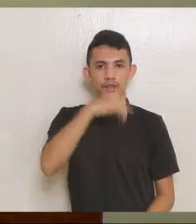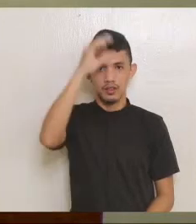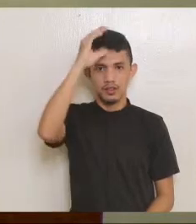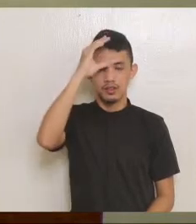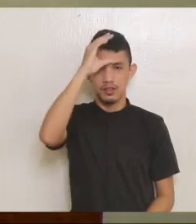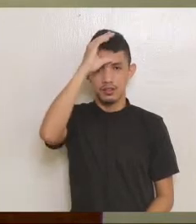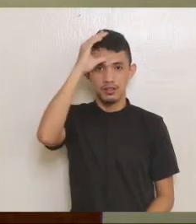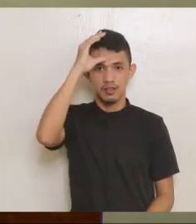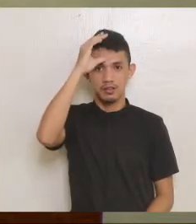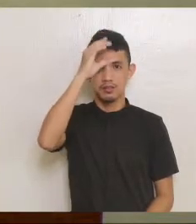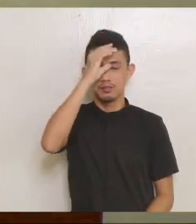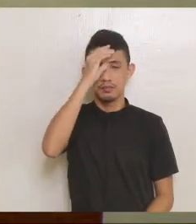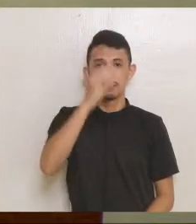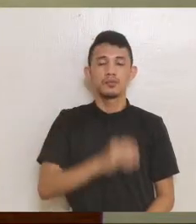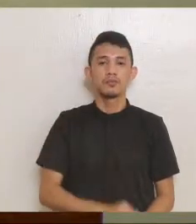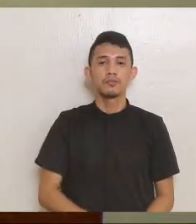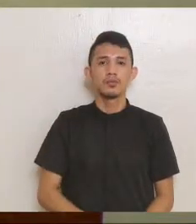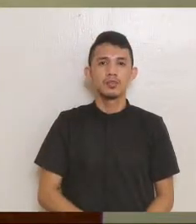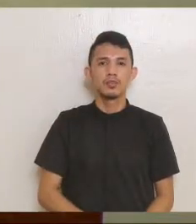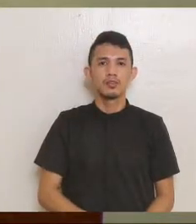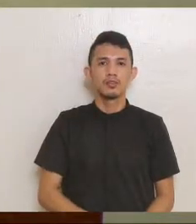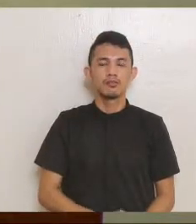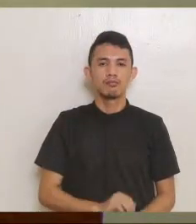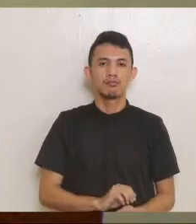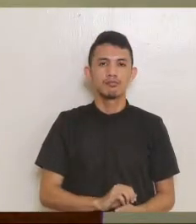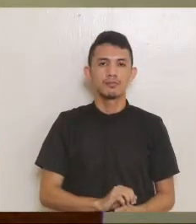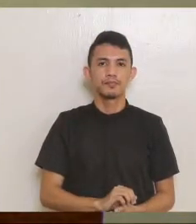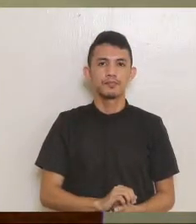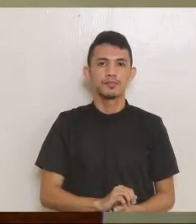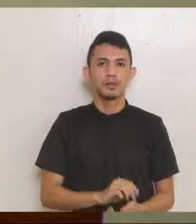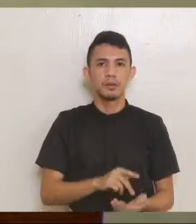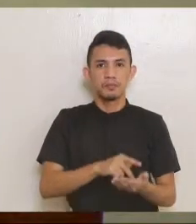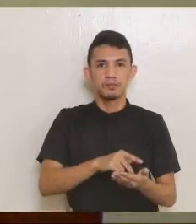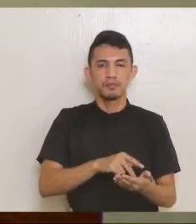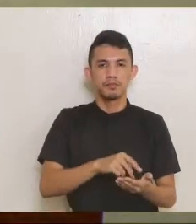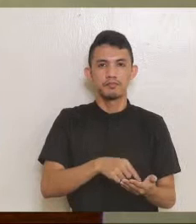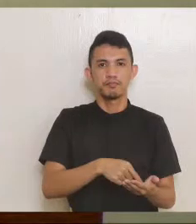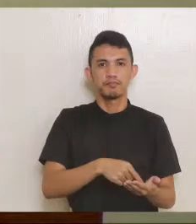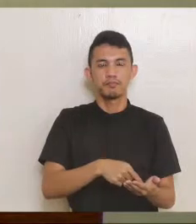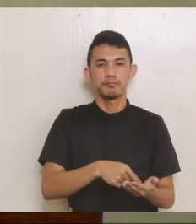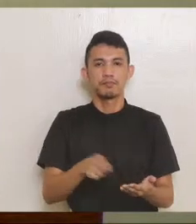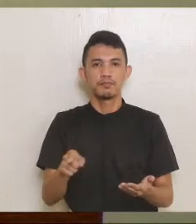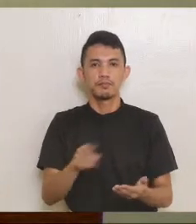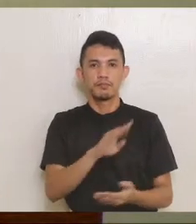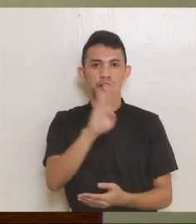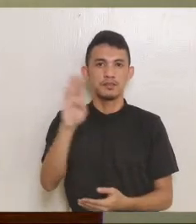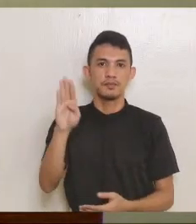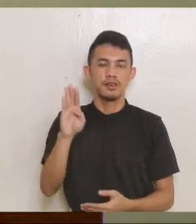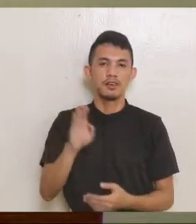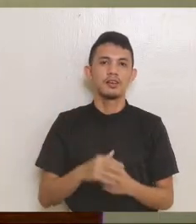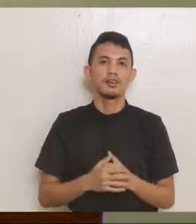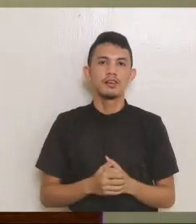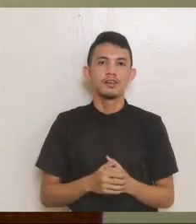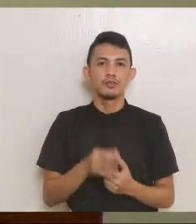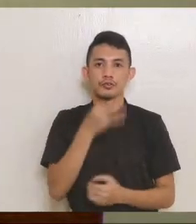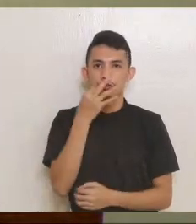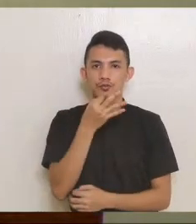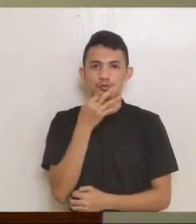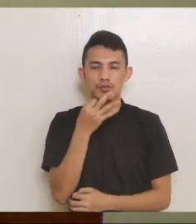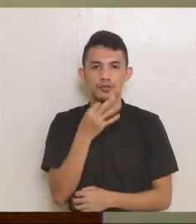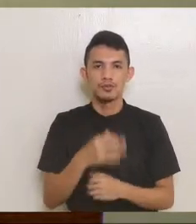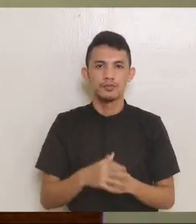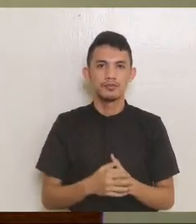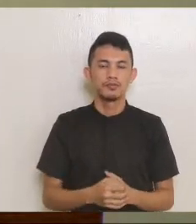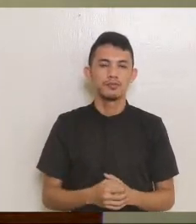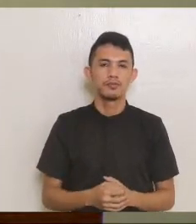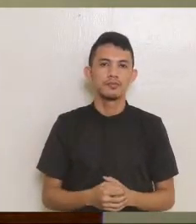tinapa. Dili ikalimod mga kaigsuunan nga sa Osaka survey o